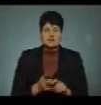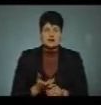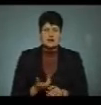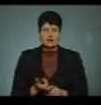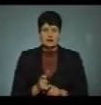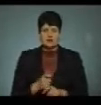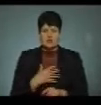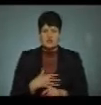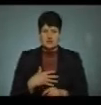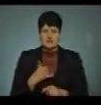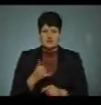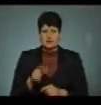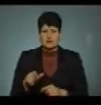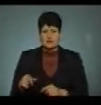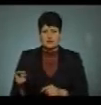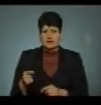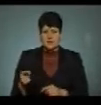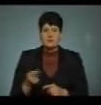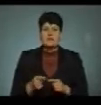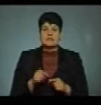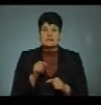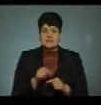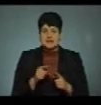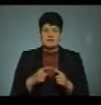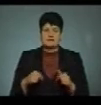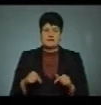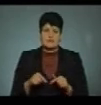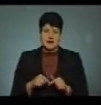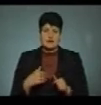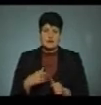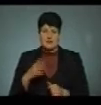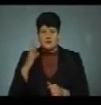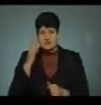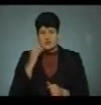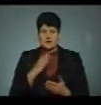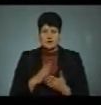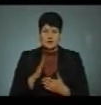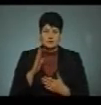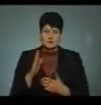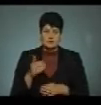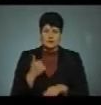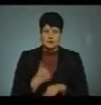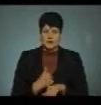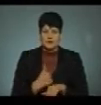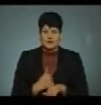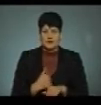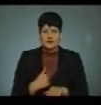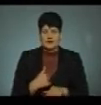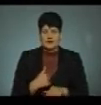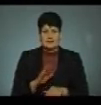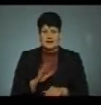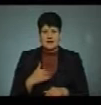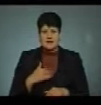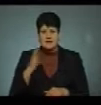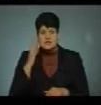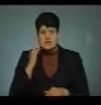для мешканців Тернополя, і саме ця сфера, я вважаю, мала би бути пріоритетною для мешканці